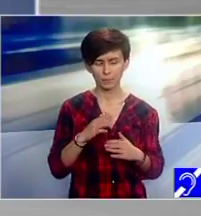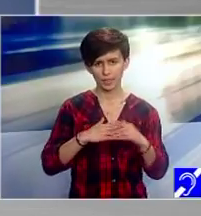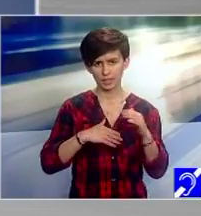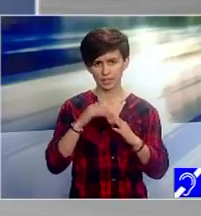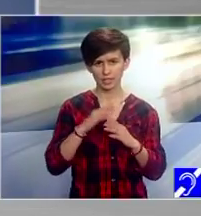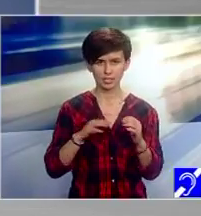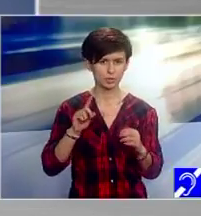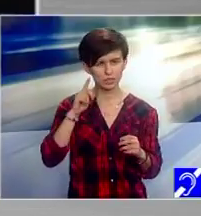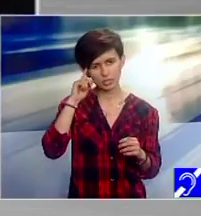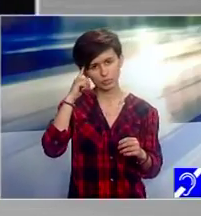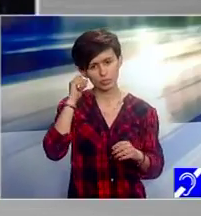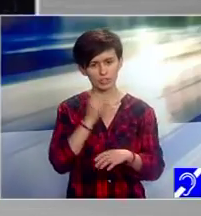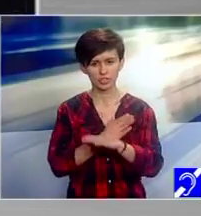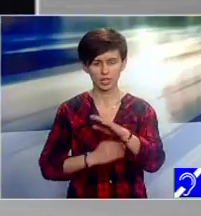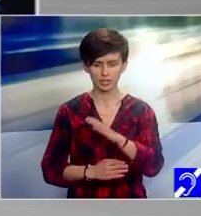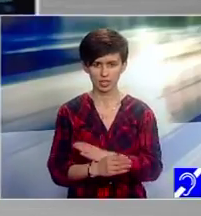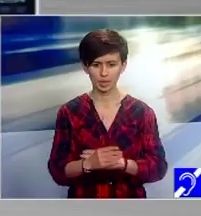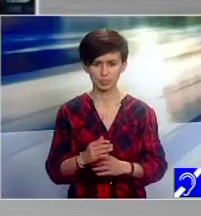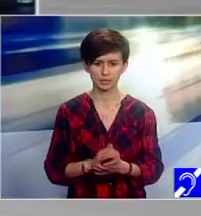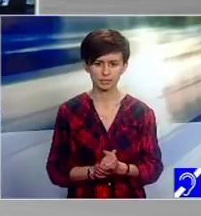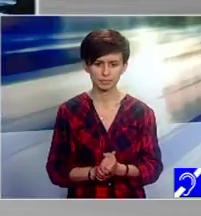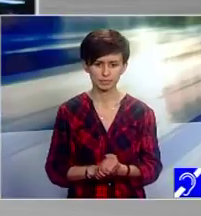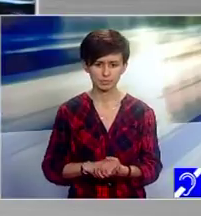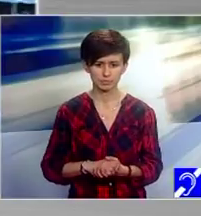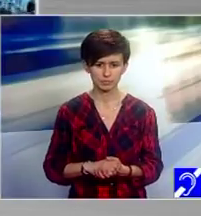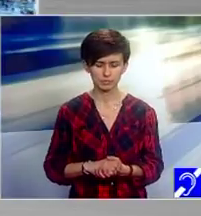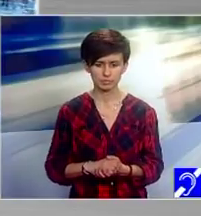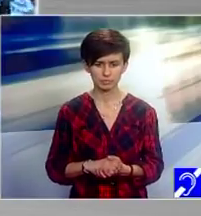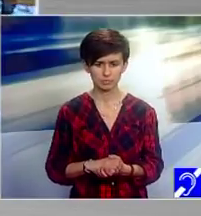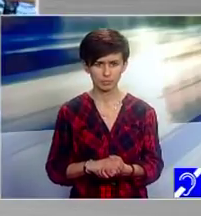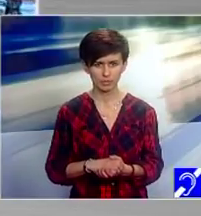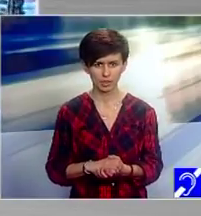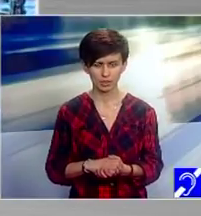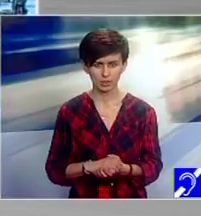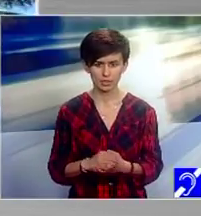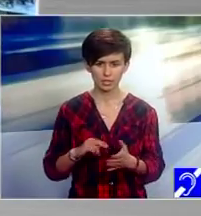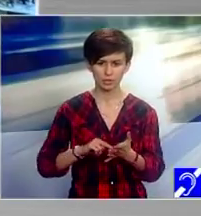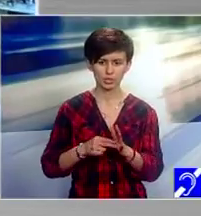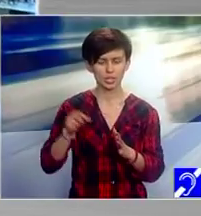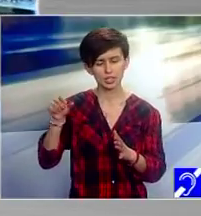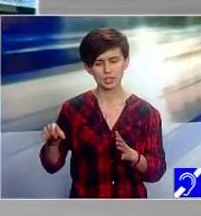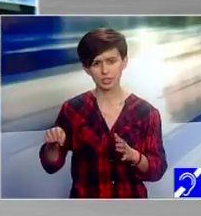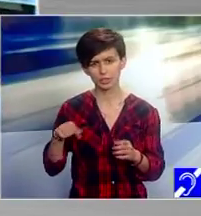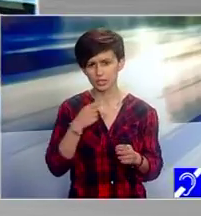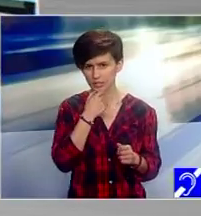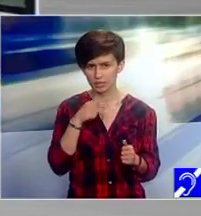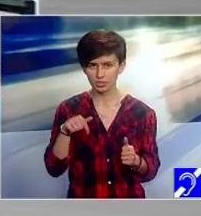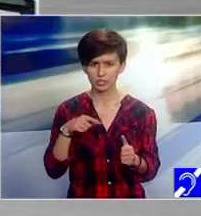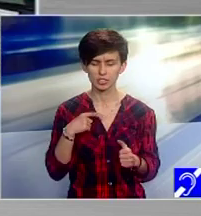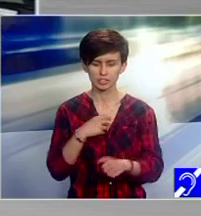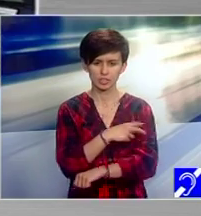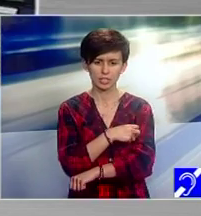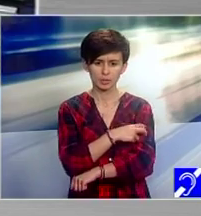ne spui, Diana. Așa este. Organizatorii de anul acesta sunt Liceul Special pentru Deficienți de